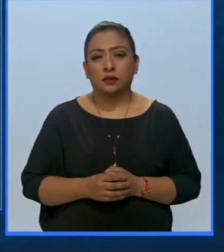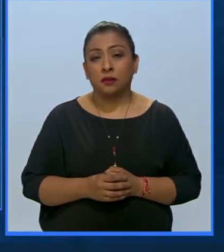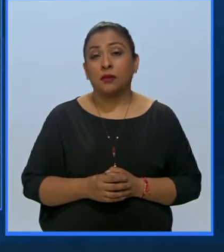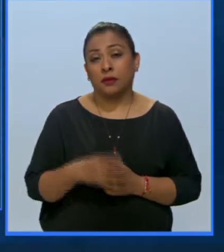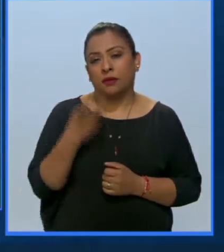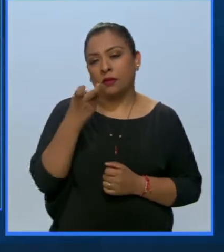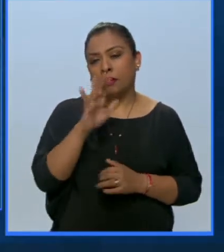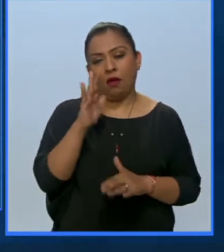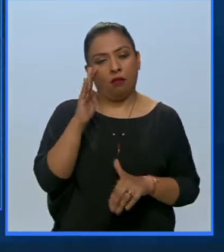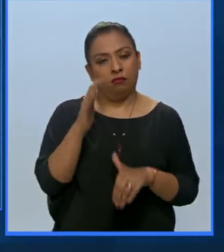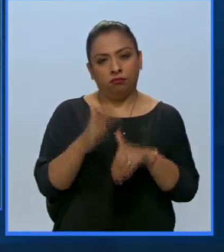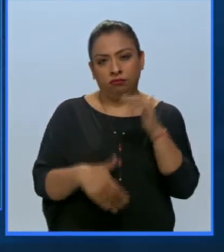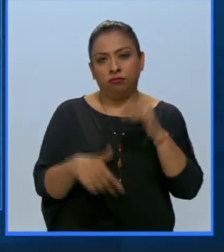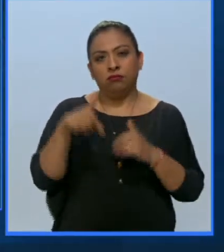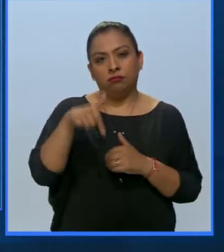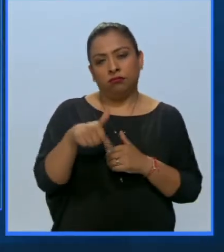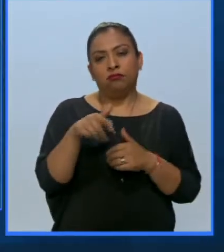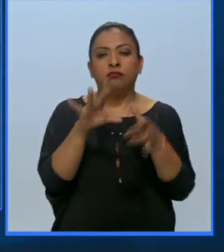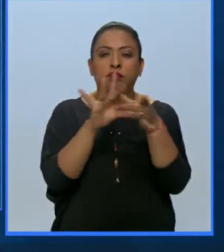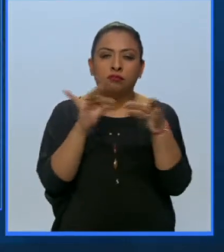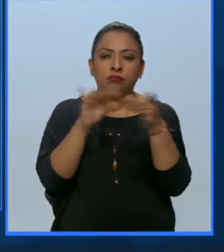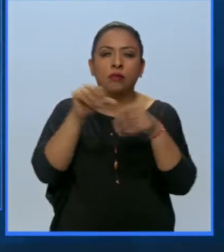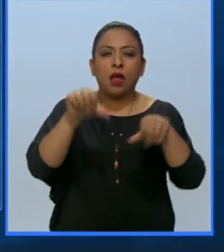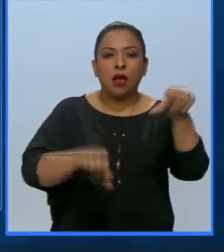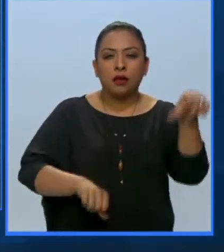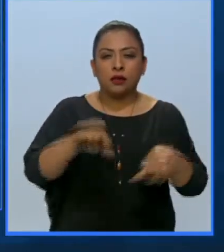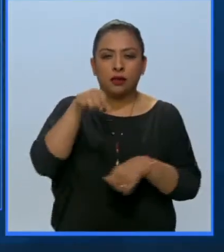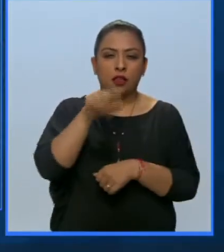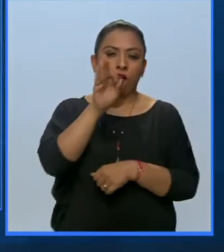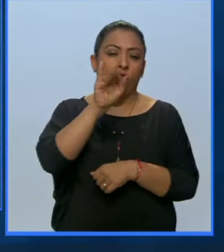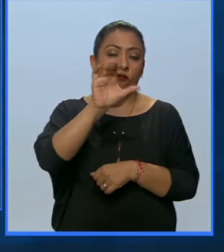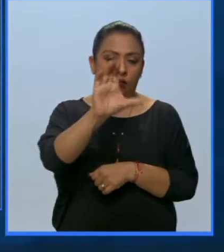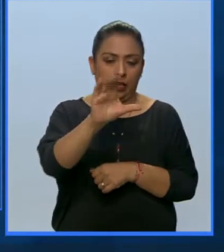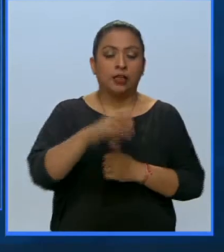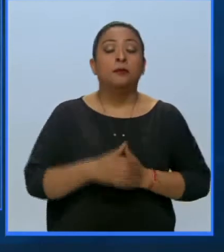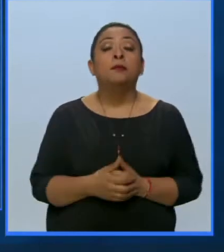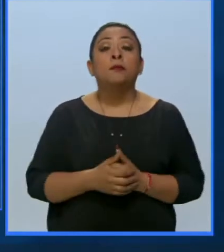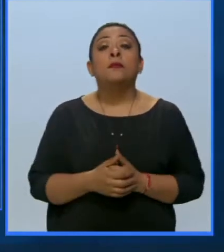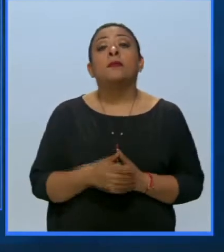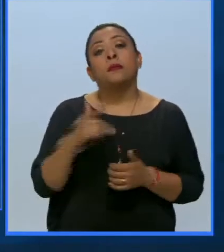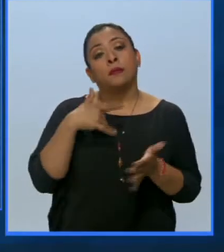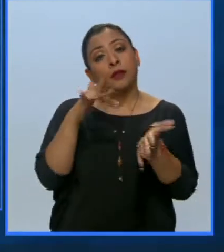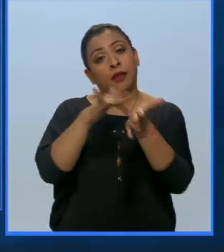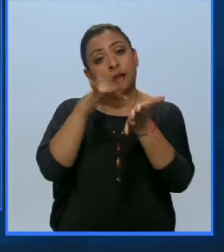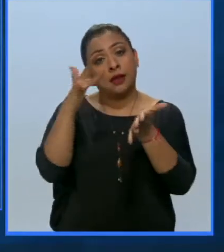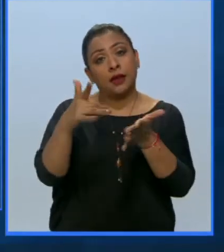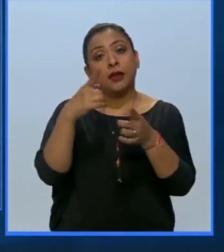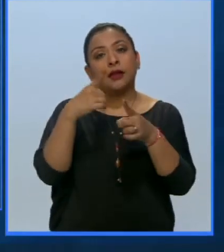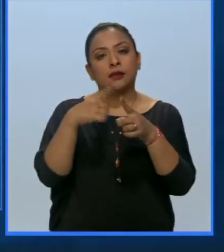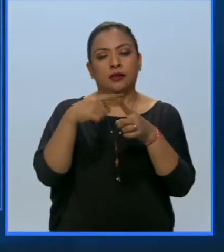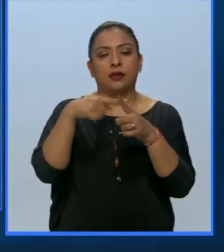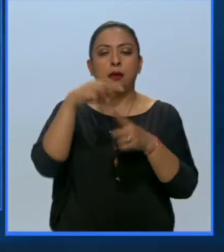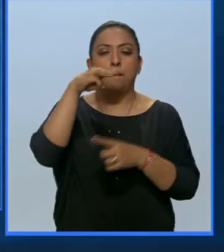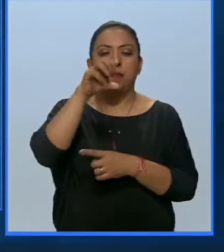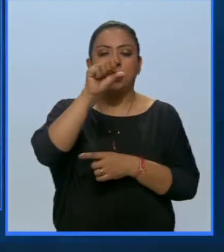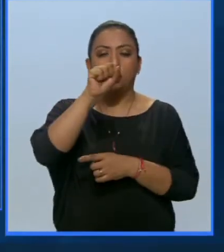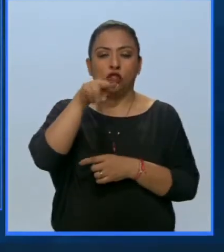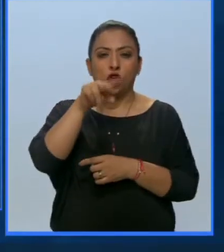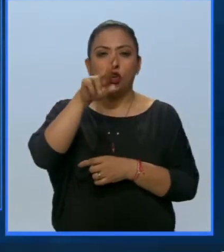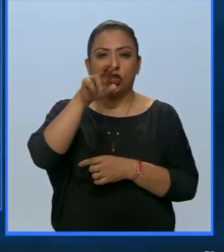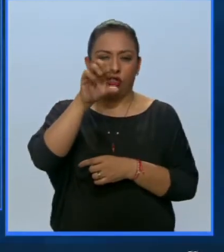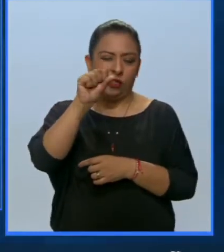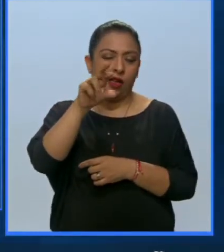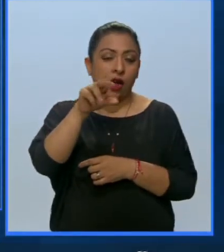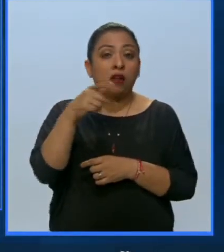De esta manera llegamos al final de nuestro recuento de actividades aquí en el Festival Internacional Cervantino. Agradecemos a El Mesón de Rosario que nos ha dado